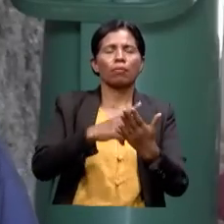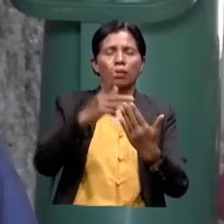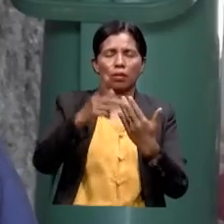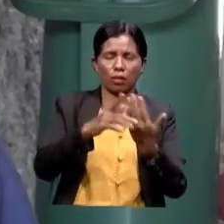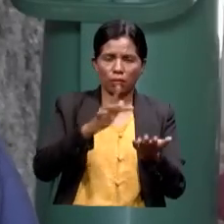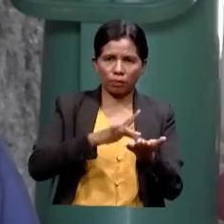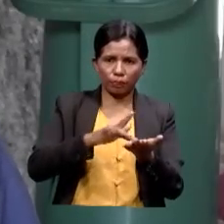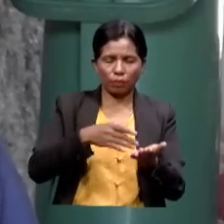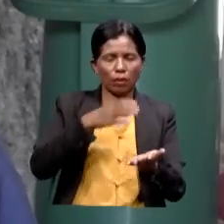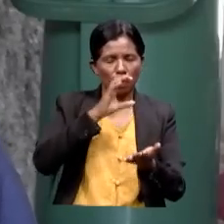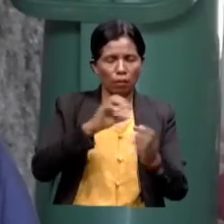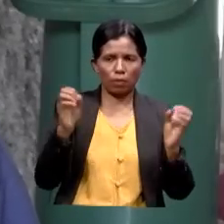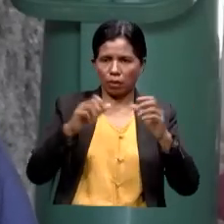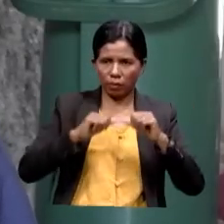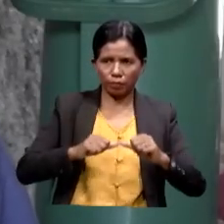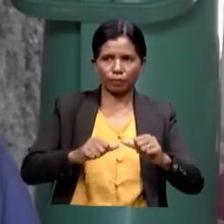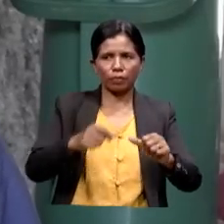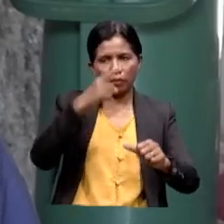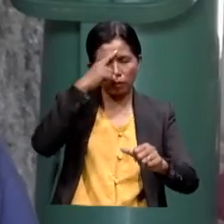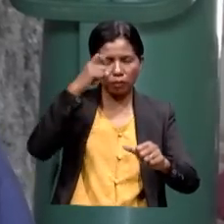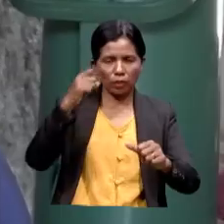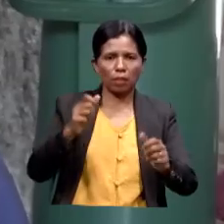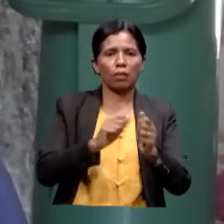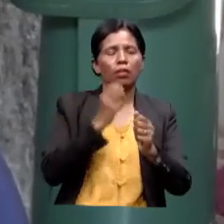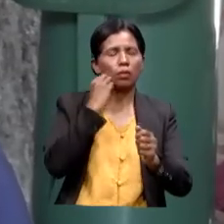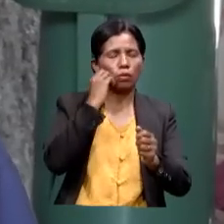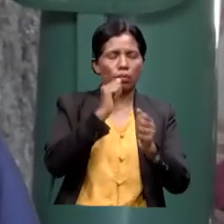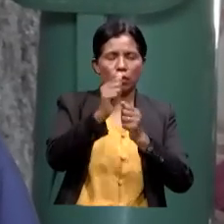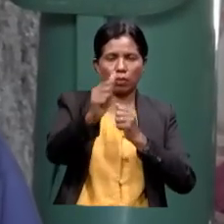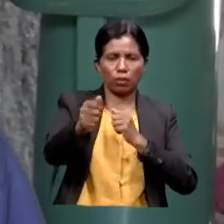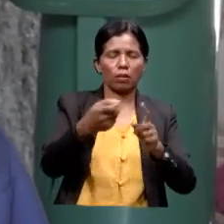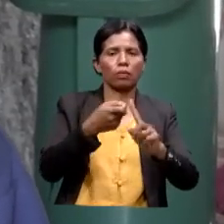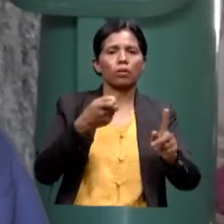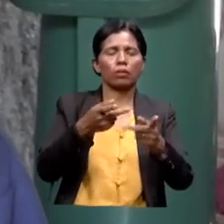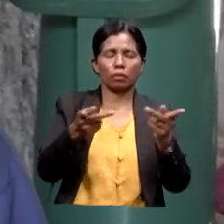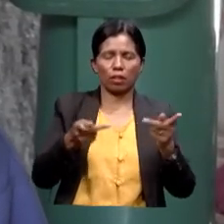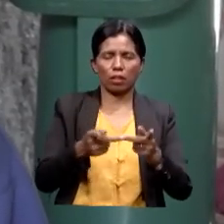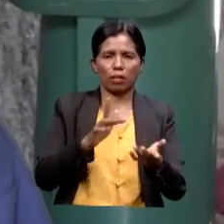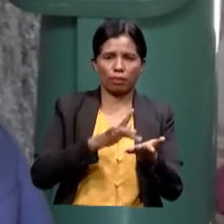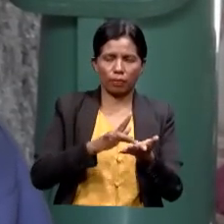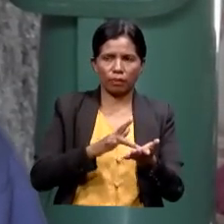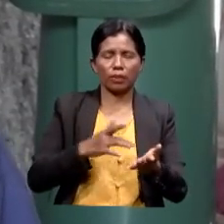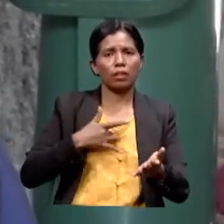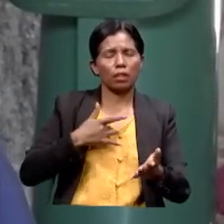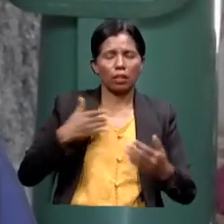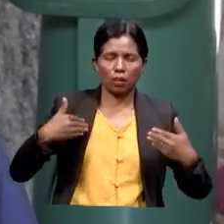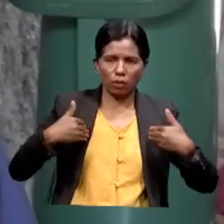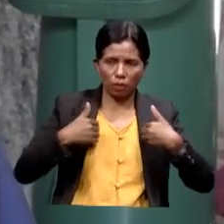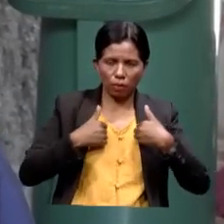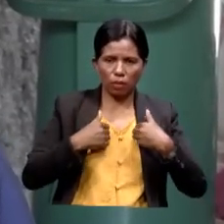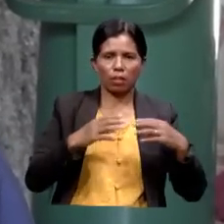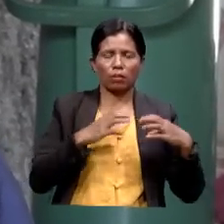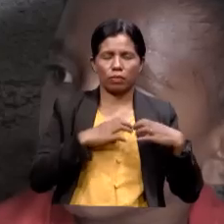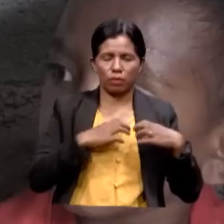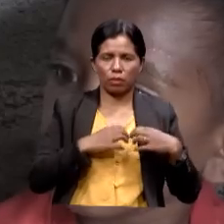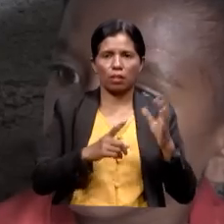nebe hemu la kontinua, tamba distansia dok husi fateng ay moruk nian. Sinti kole no haliri ke fuang,